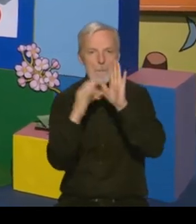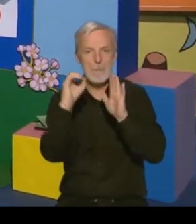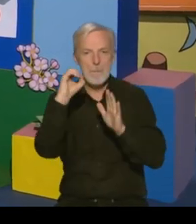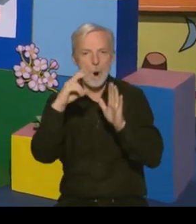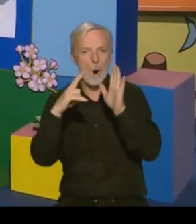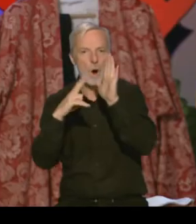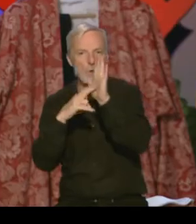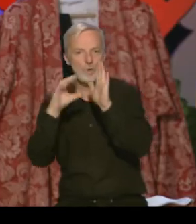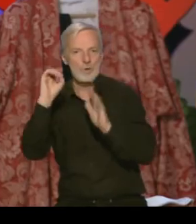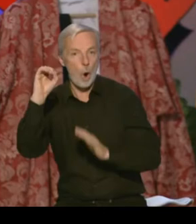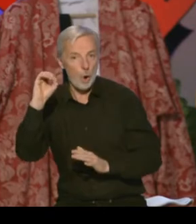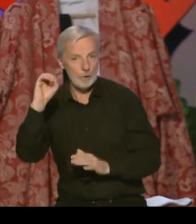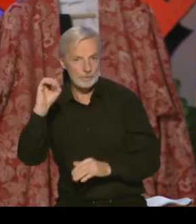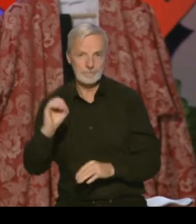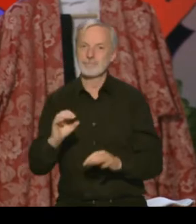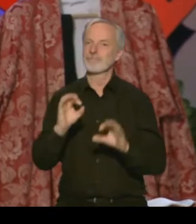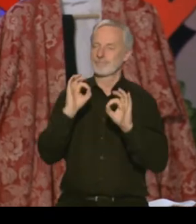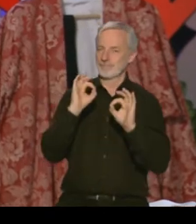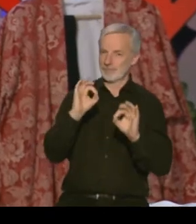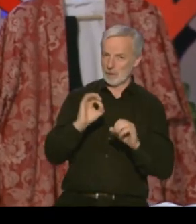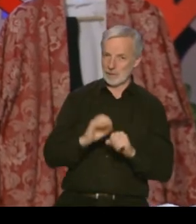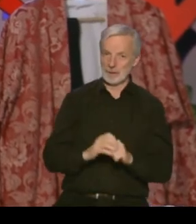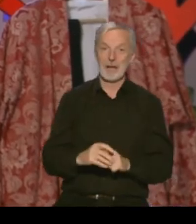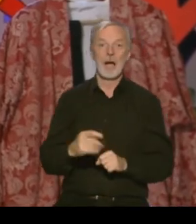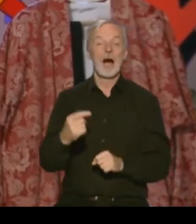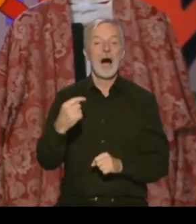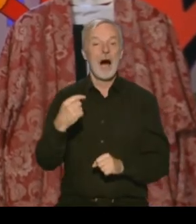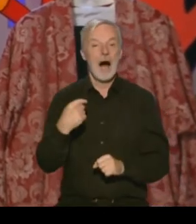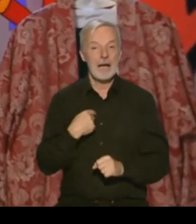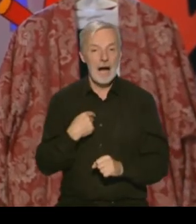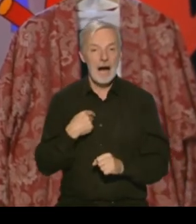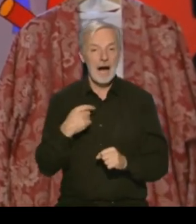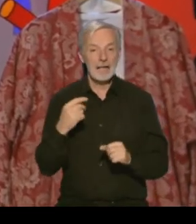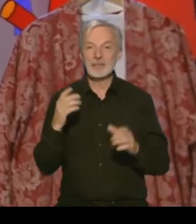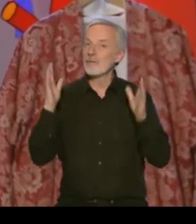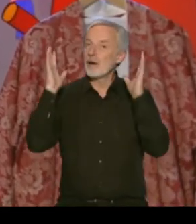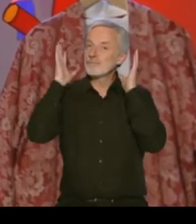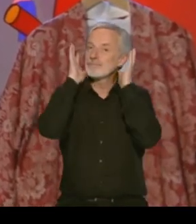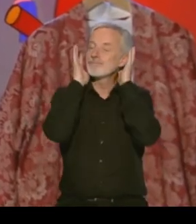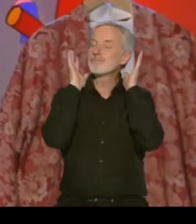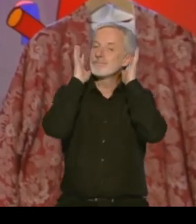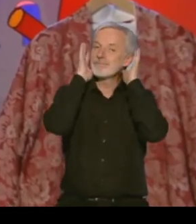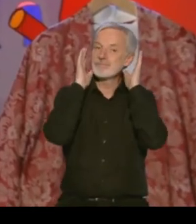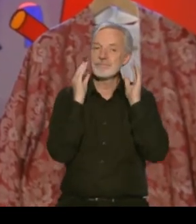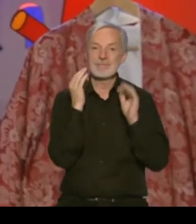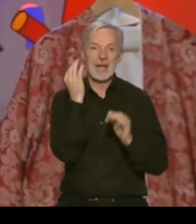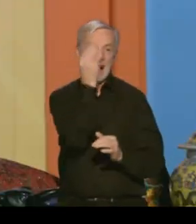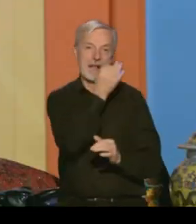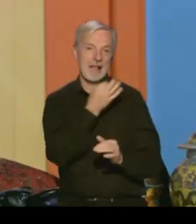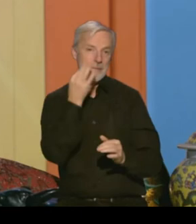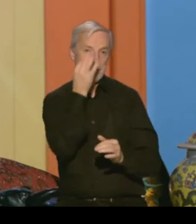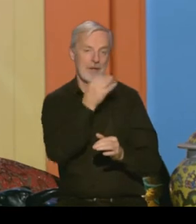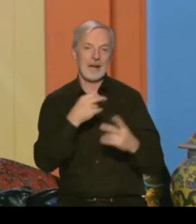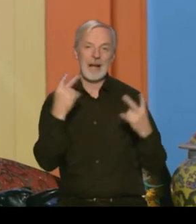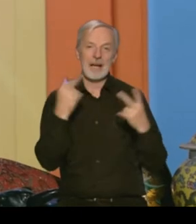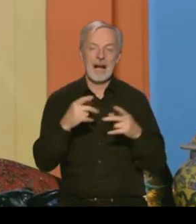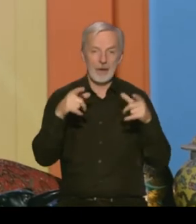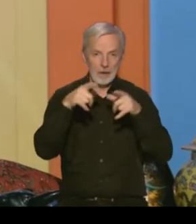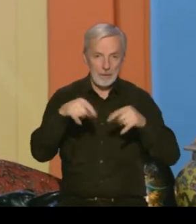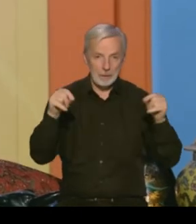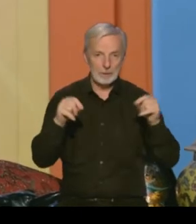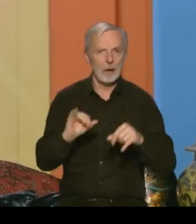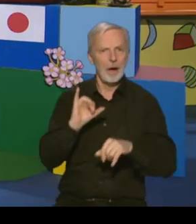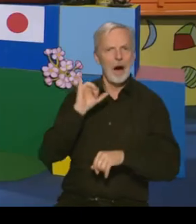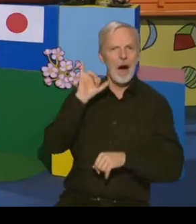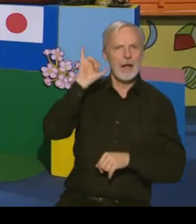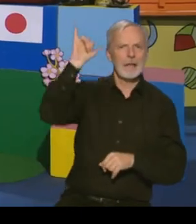Kimono. Výborně. A já jsem ještě k tomu tradičně japonsky namalovaná. Jo, a za jak dlouho tam budeme,